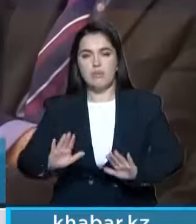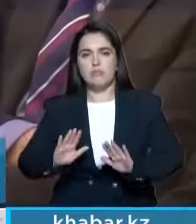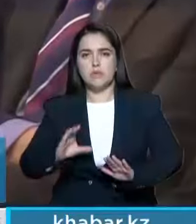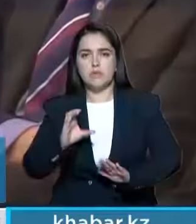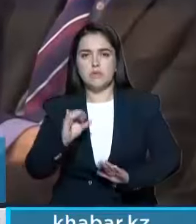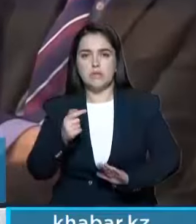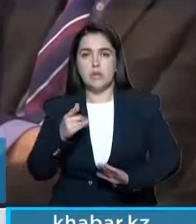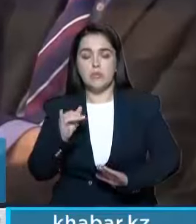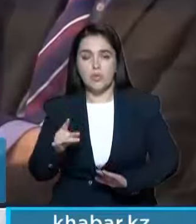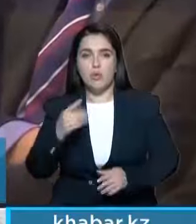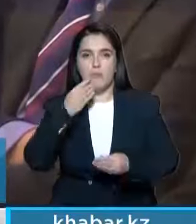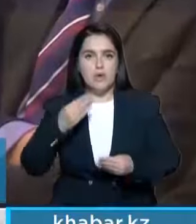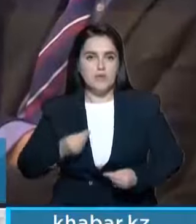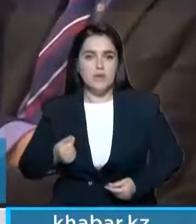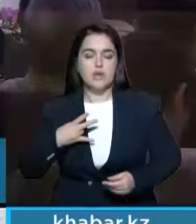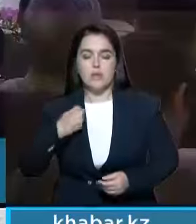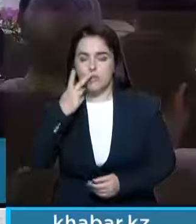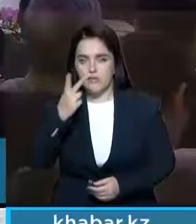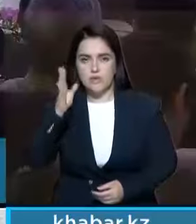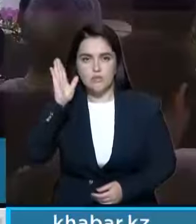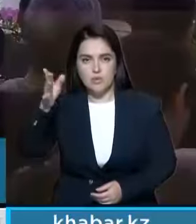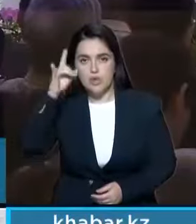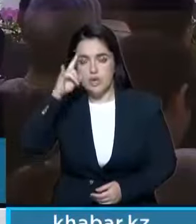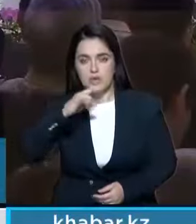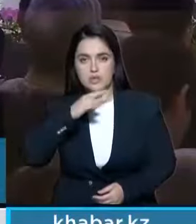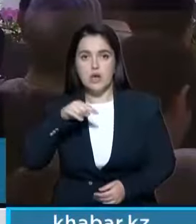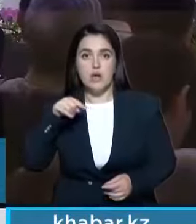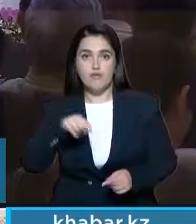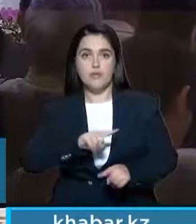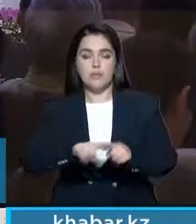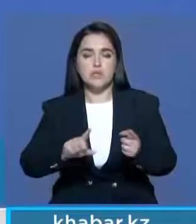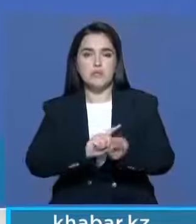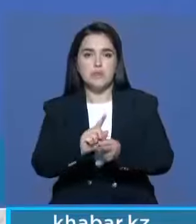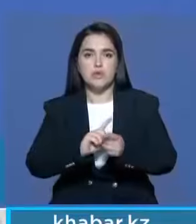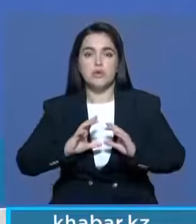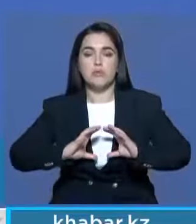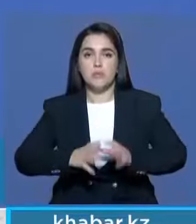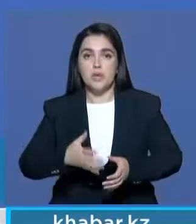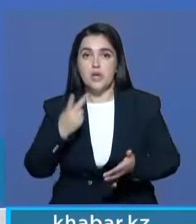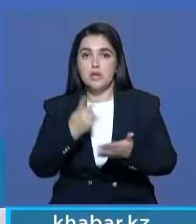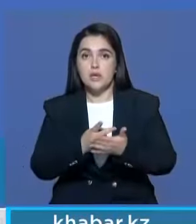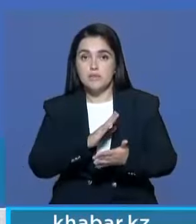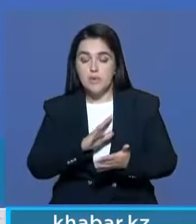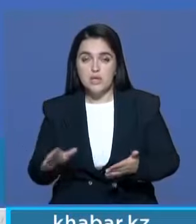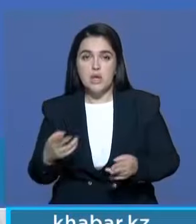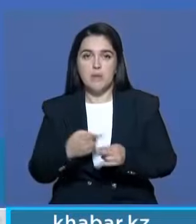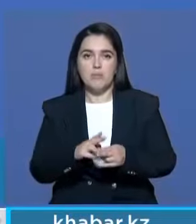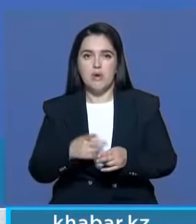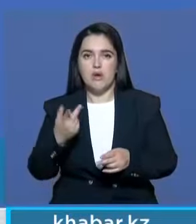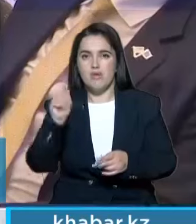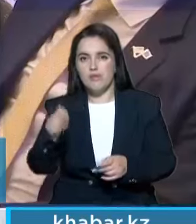Сингапуре, повлиял на мое видение будущего Казахстана в этом быстро меняющемся мире. И несмотря на внешние факторы, в том числе